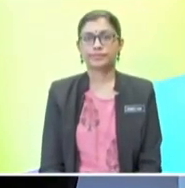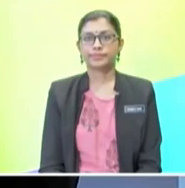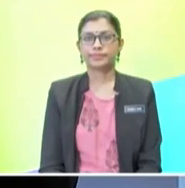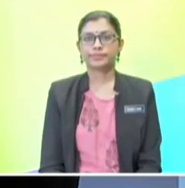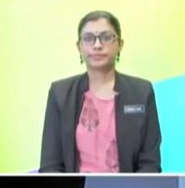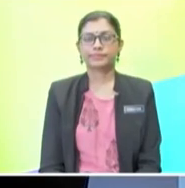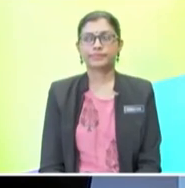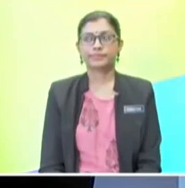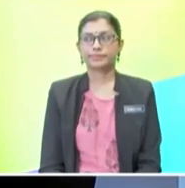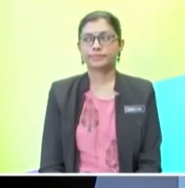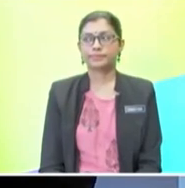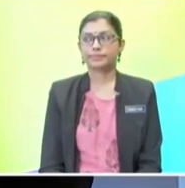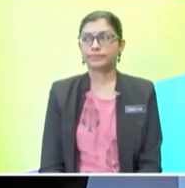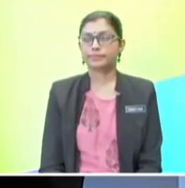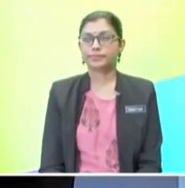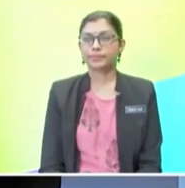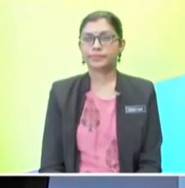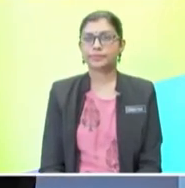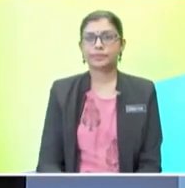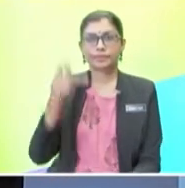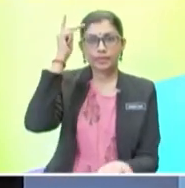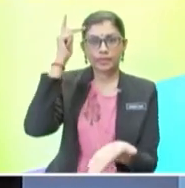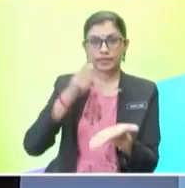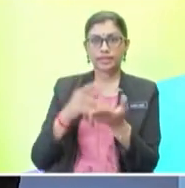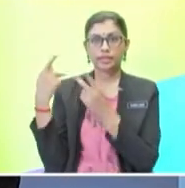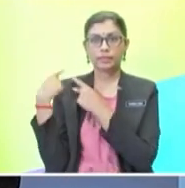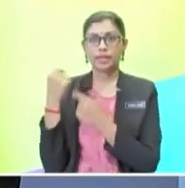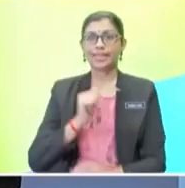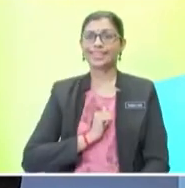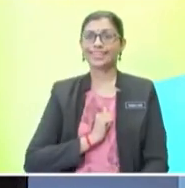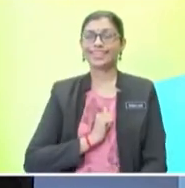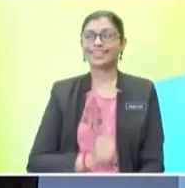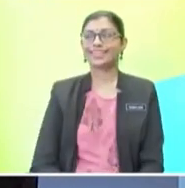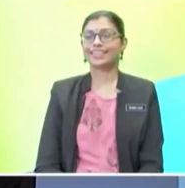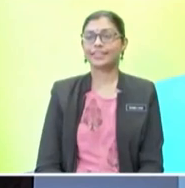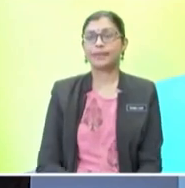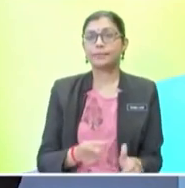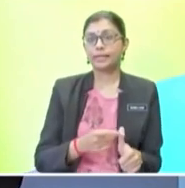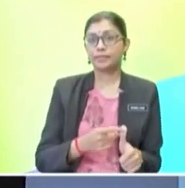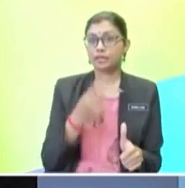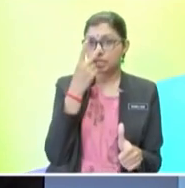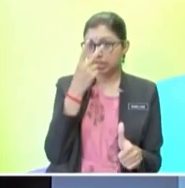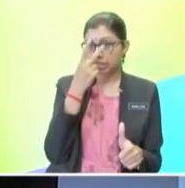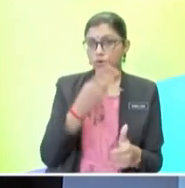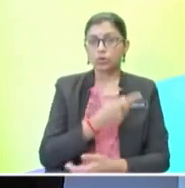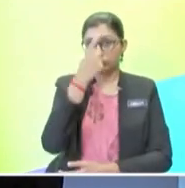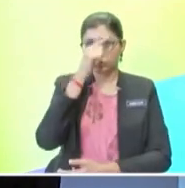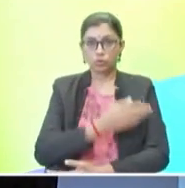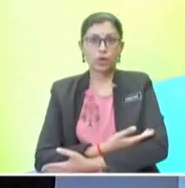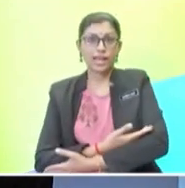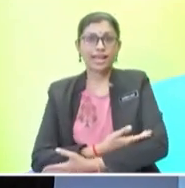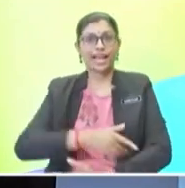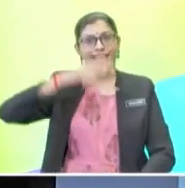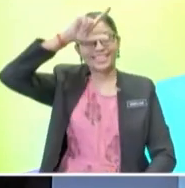cikgu. Jadi kita lihat sama-sama. Kenali peranan diri ini, kita akan lihat kelebihan anak lelaki dahulu. Okey, kita nak tanya